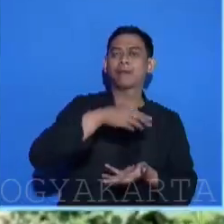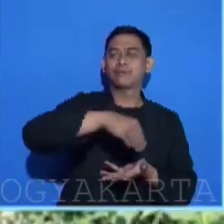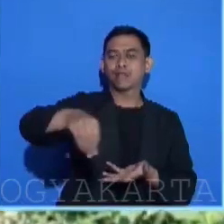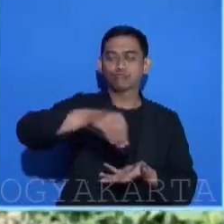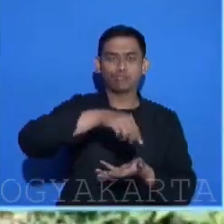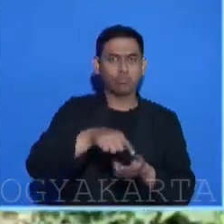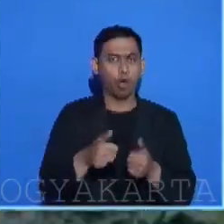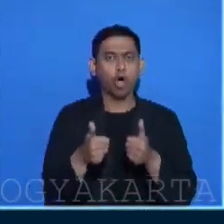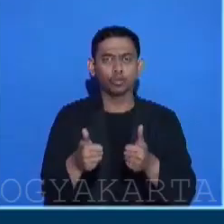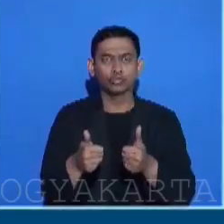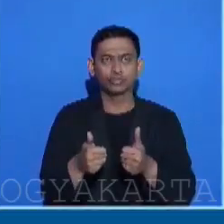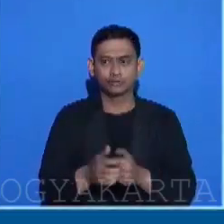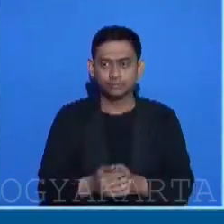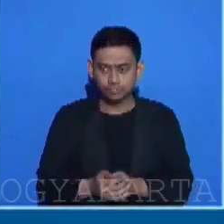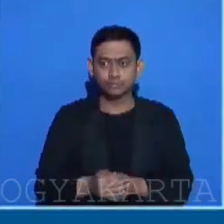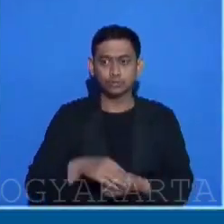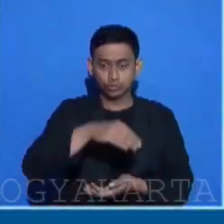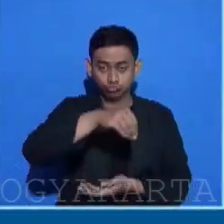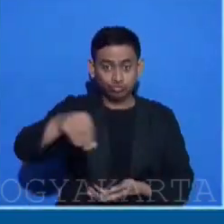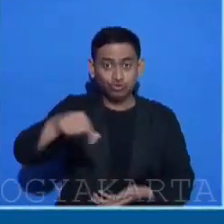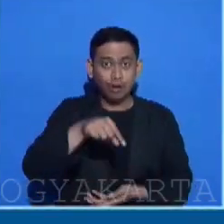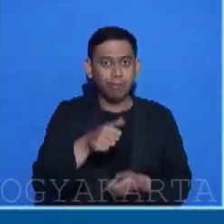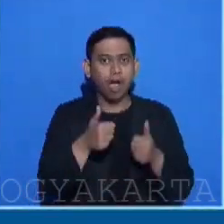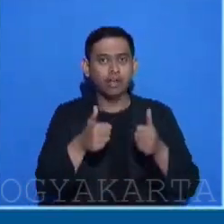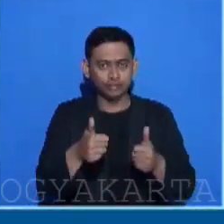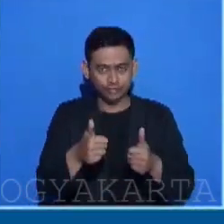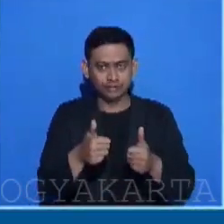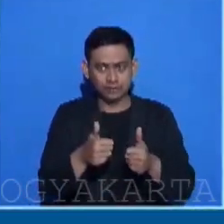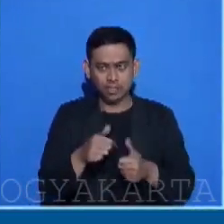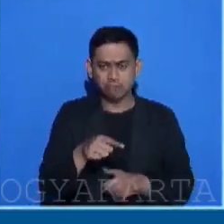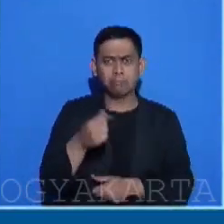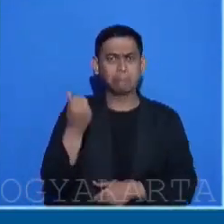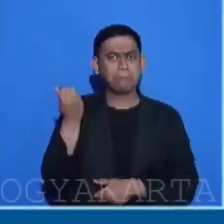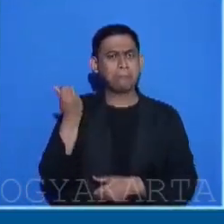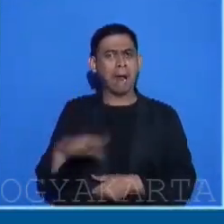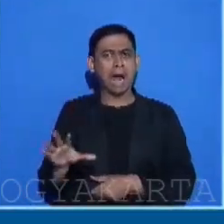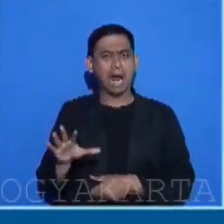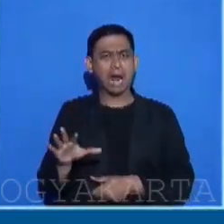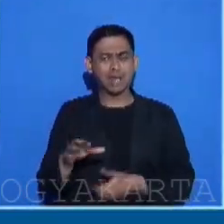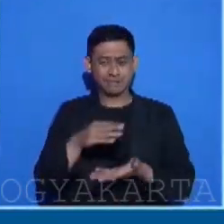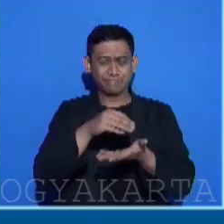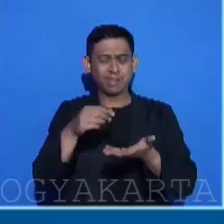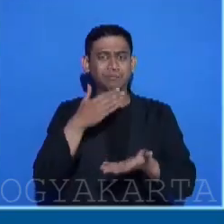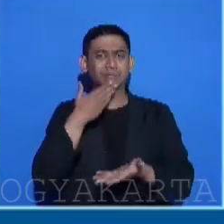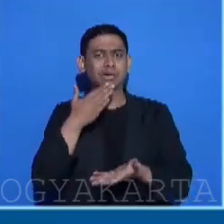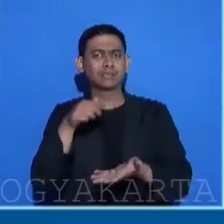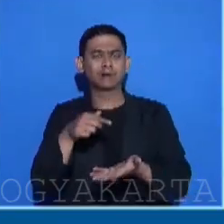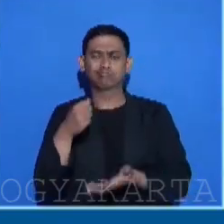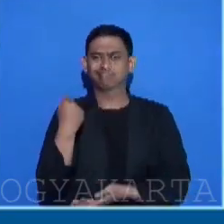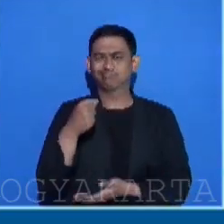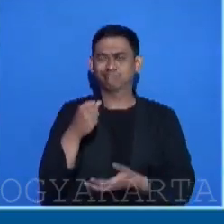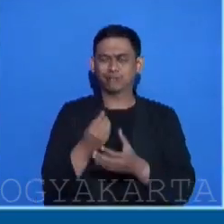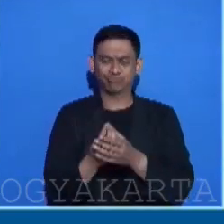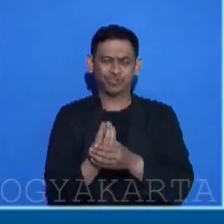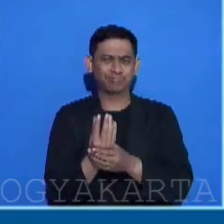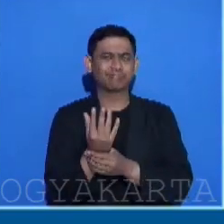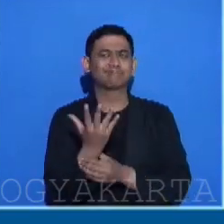saeih pupuk sa pupuk larang nek mung pupuk biasa moten moten jamin